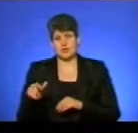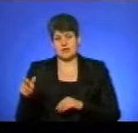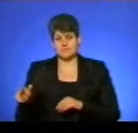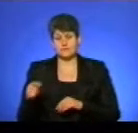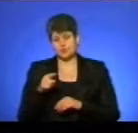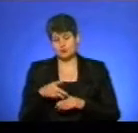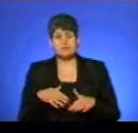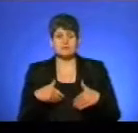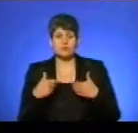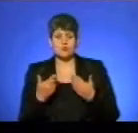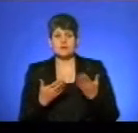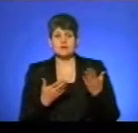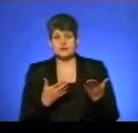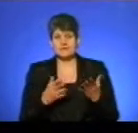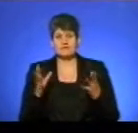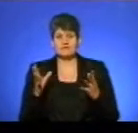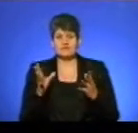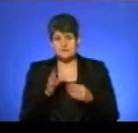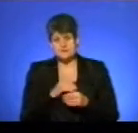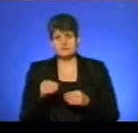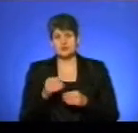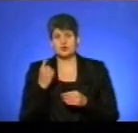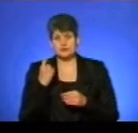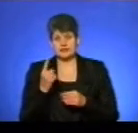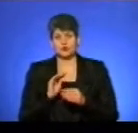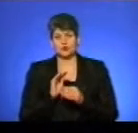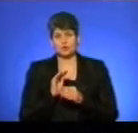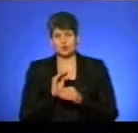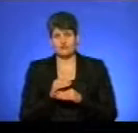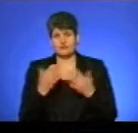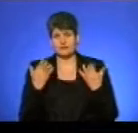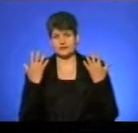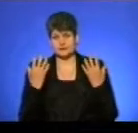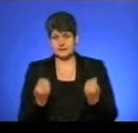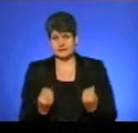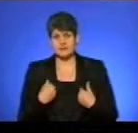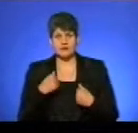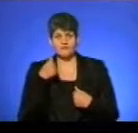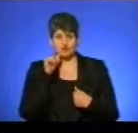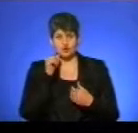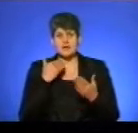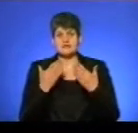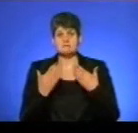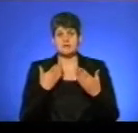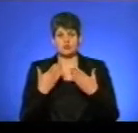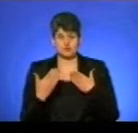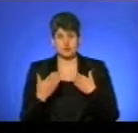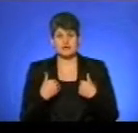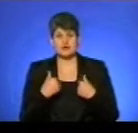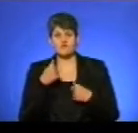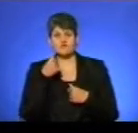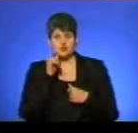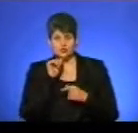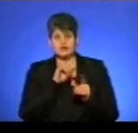Тому ми їм запропонували всім один додатковий вихідний день. Я вчора спілкувалася, я